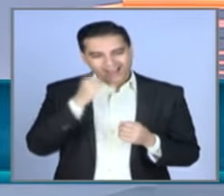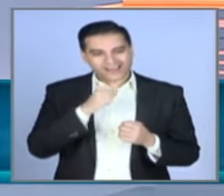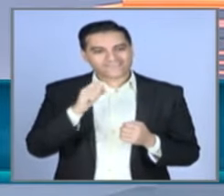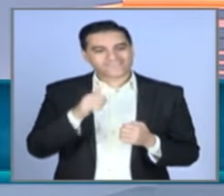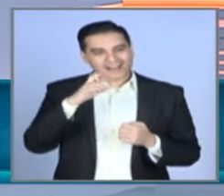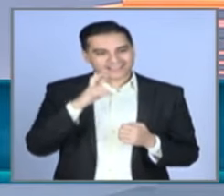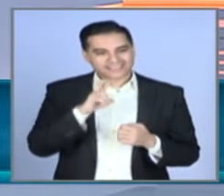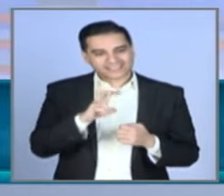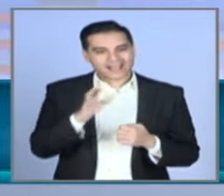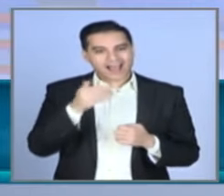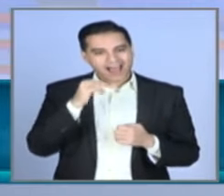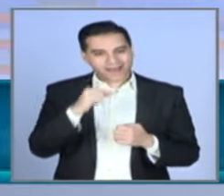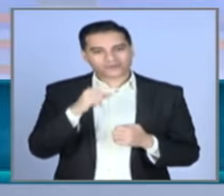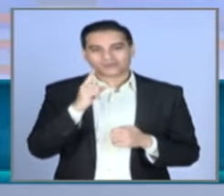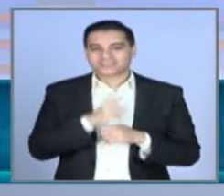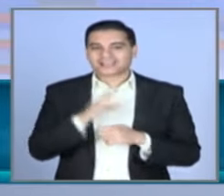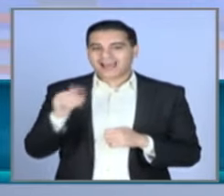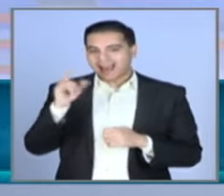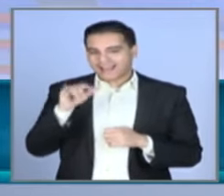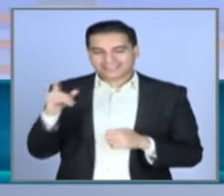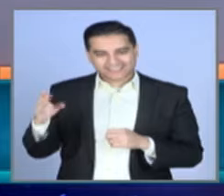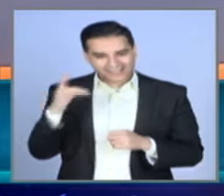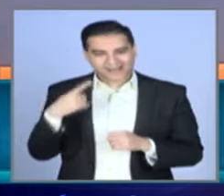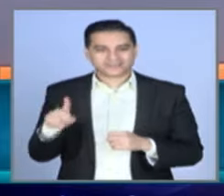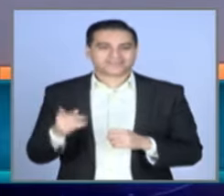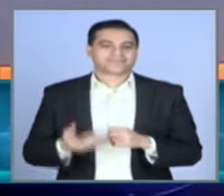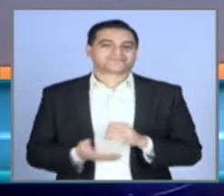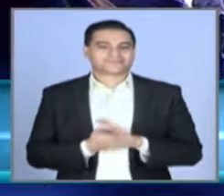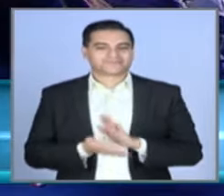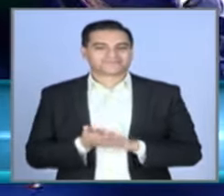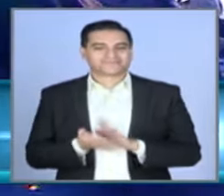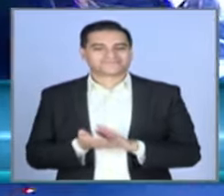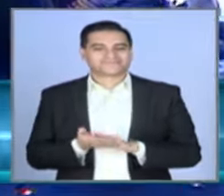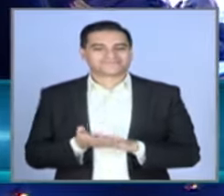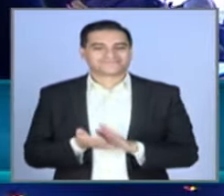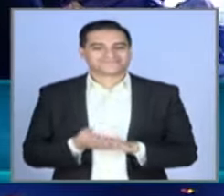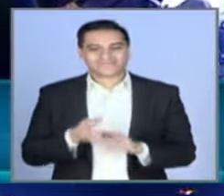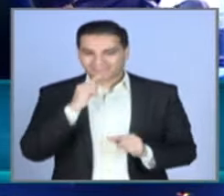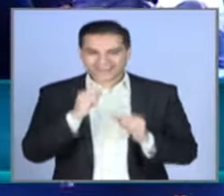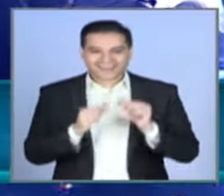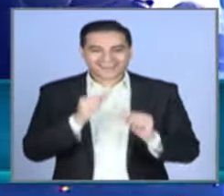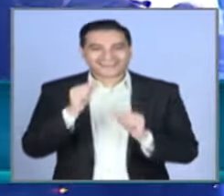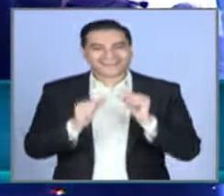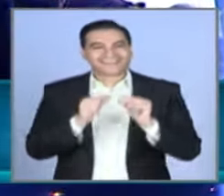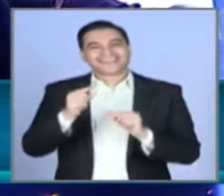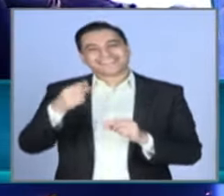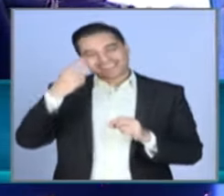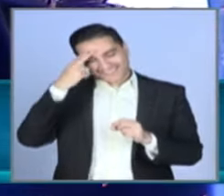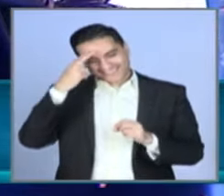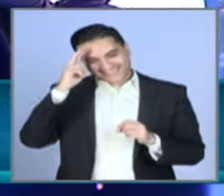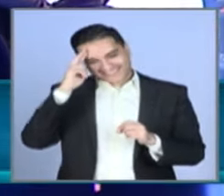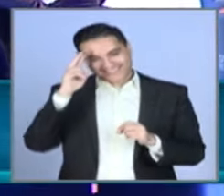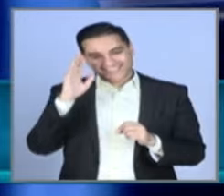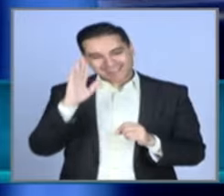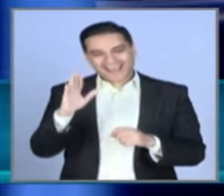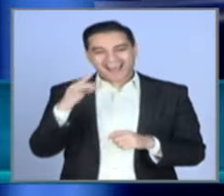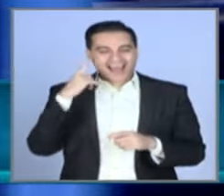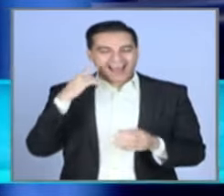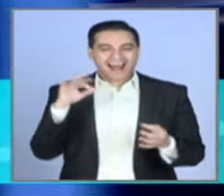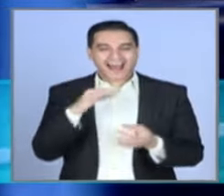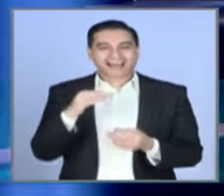فايزة. أستاذ هاني طبعا إجابة صحيحة. كلمات إسماعيل الحبروك